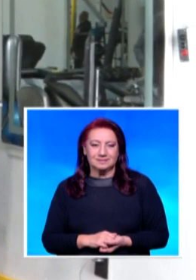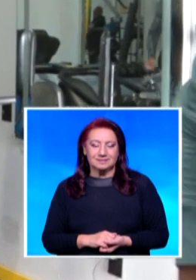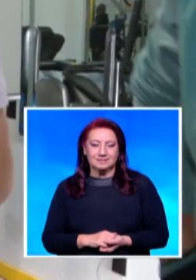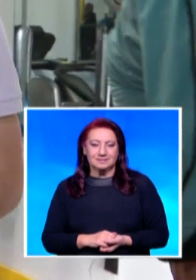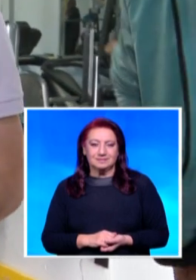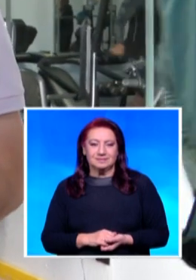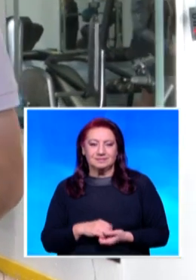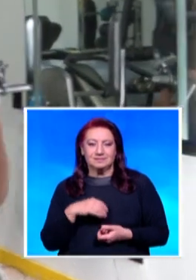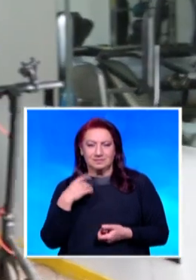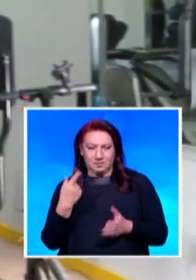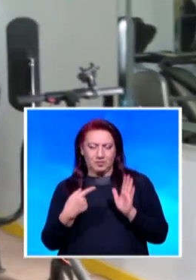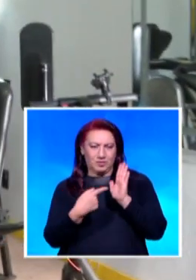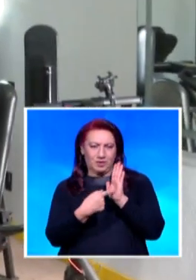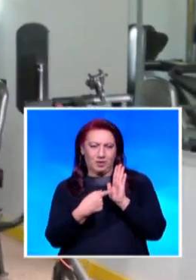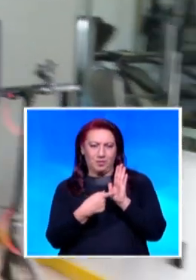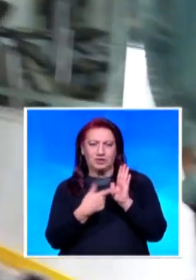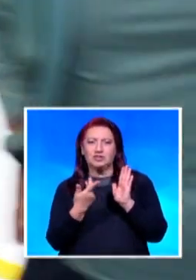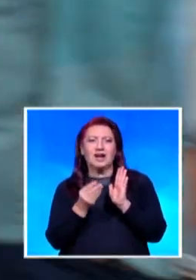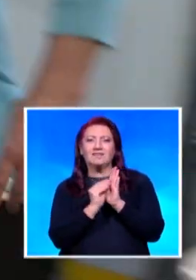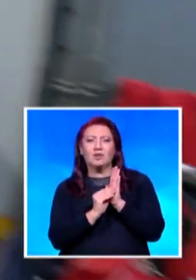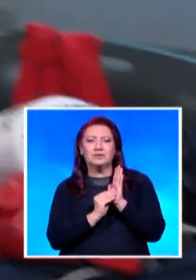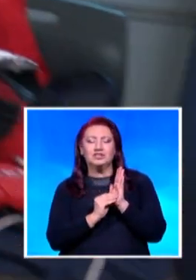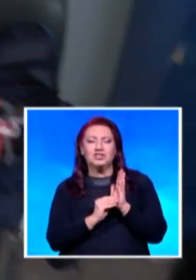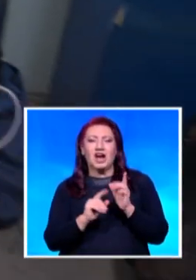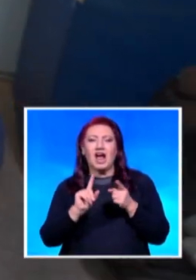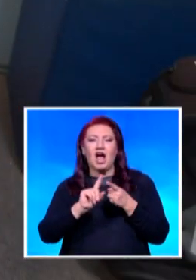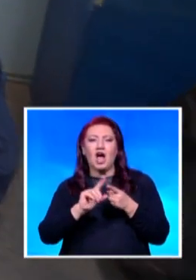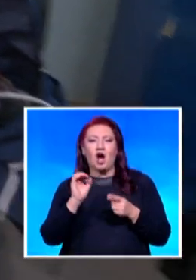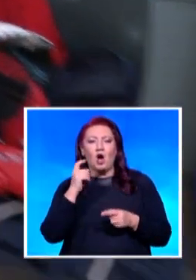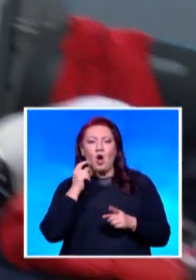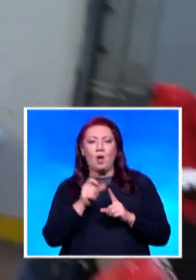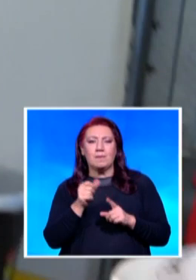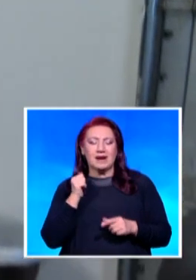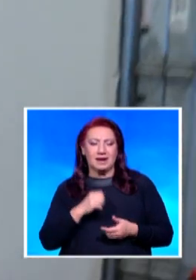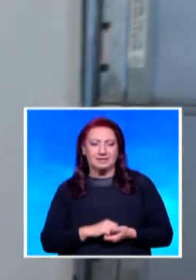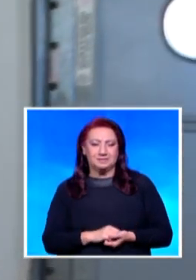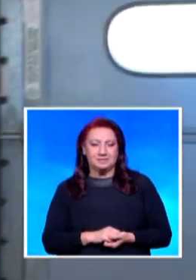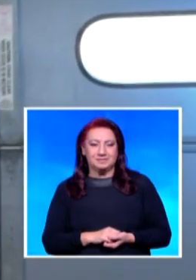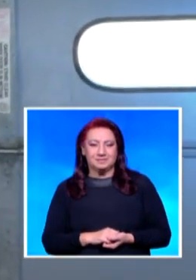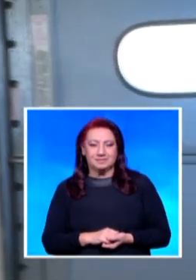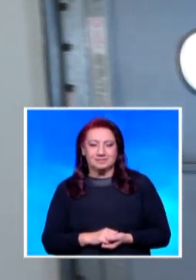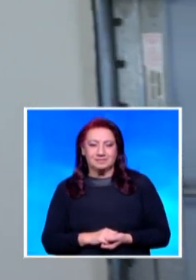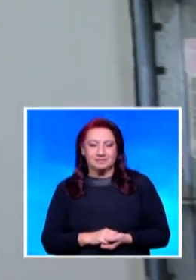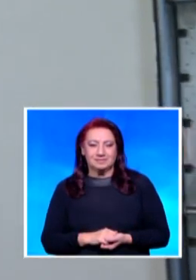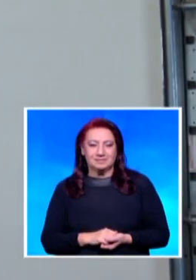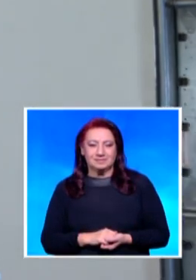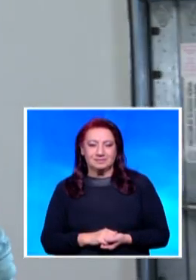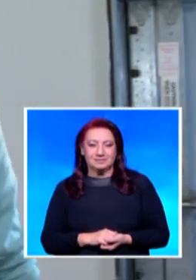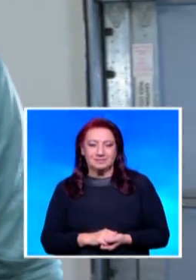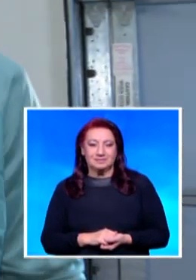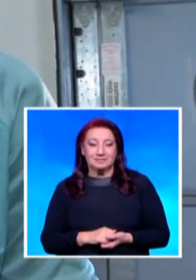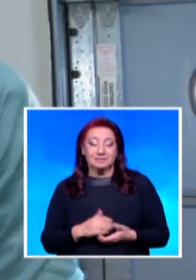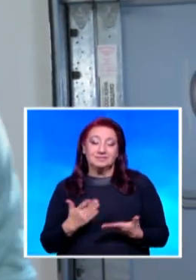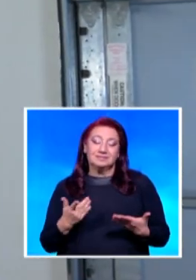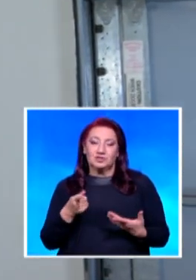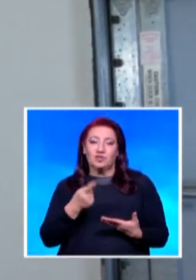Покажи ли твоя назъбник, който пише Кобра? Тук ли? Не, неговия не е тук. Това е моя. Да. Това беше моя. Той е уникален за всеки